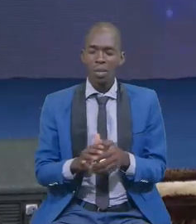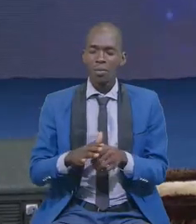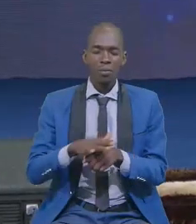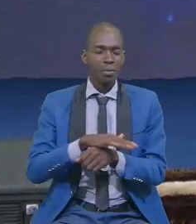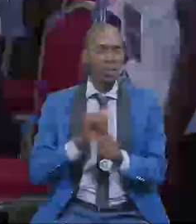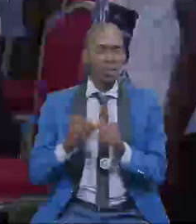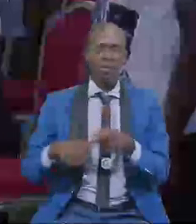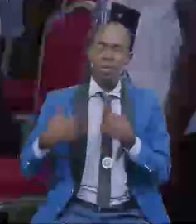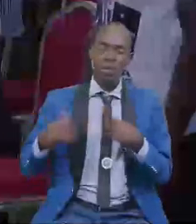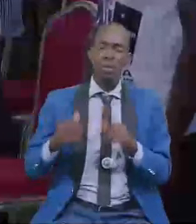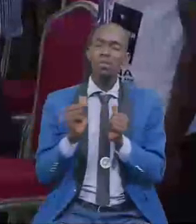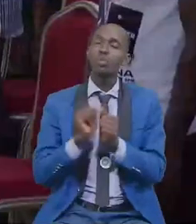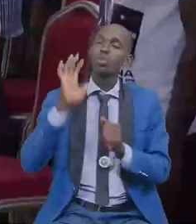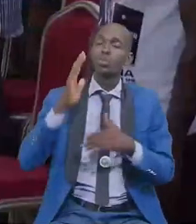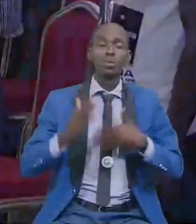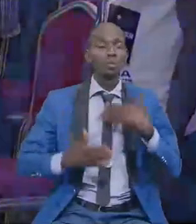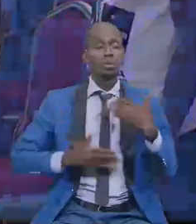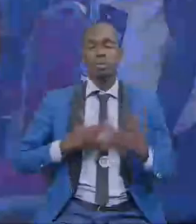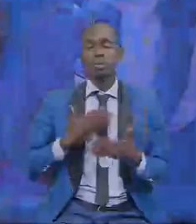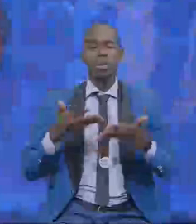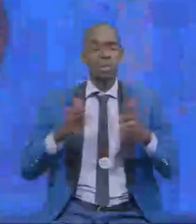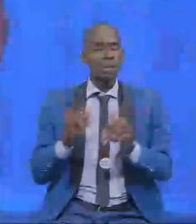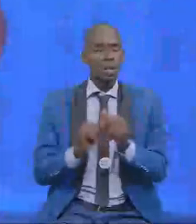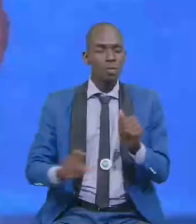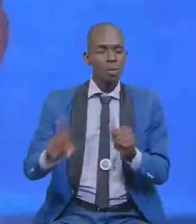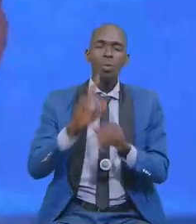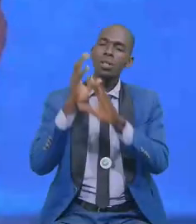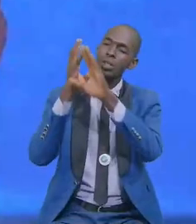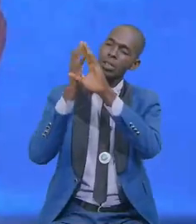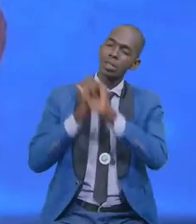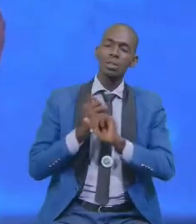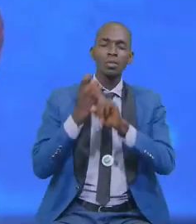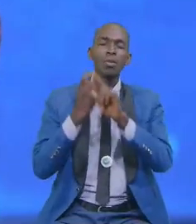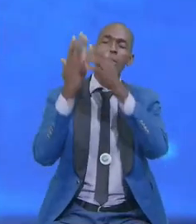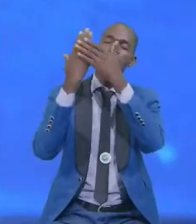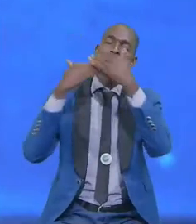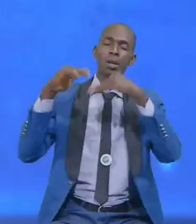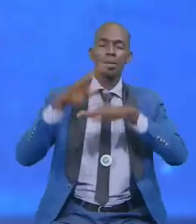Remplis chaque cœur de ta joie et que chacun reçoive du ciel.